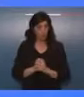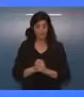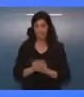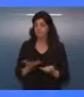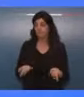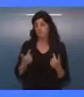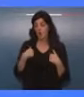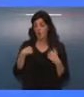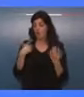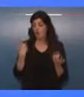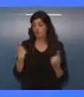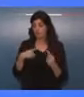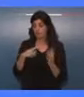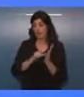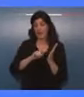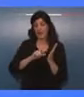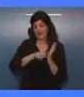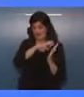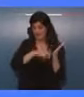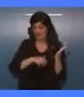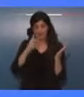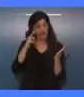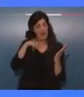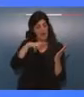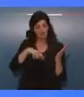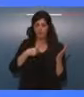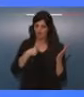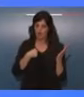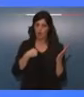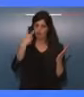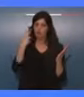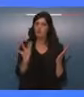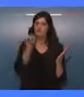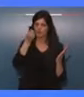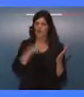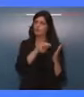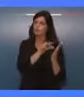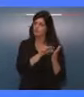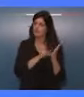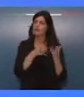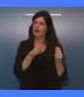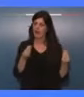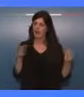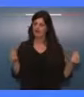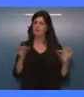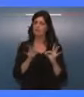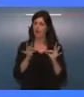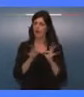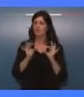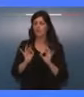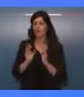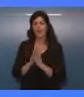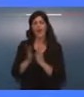Ma io quando ho letto quella lettera, devo dire, ho trovato molti punti di convergenza con quella che è l'agenda di